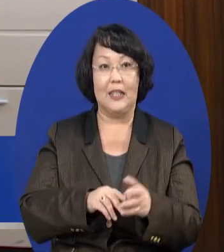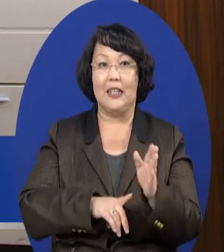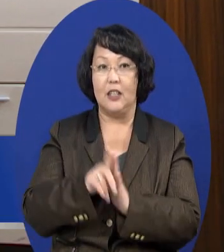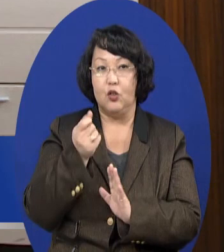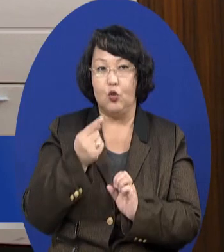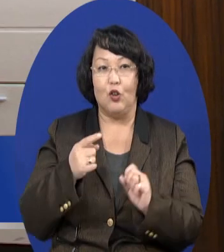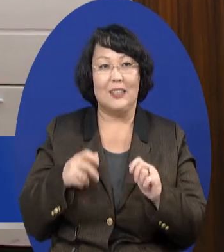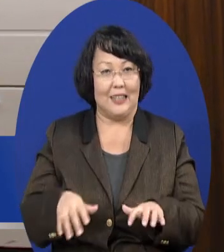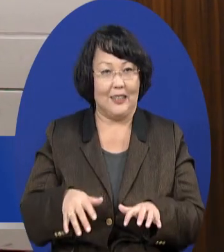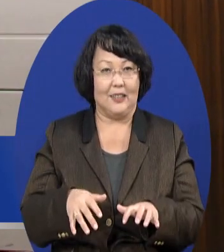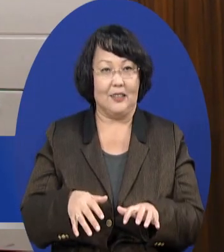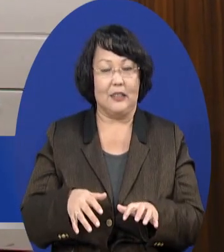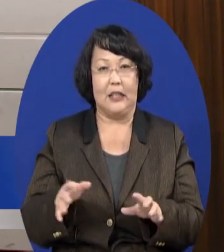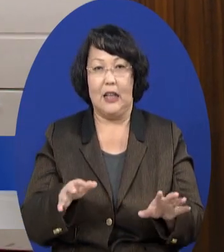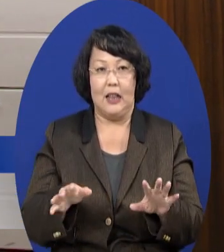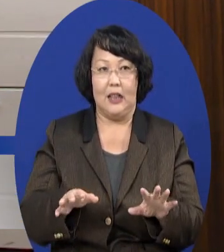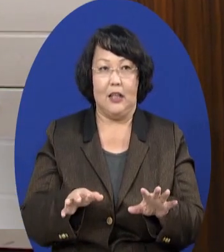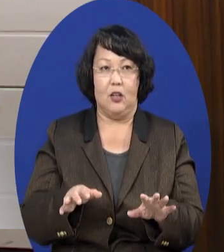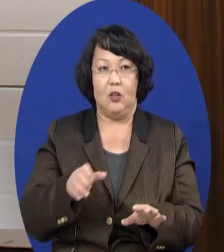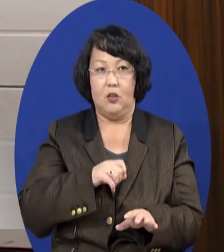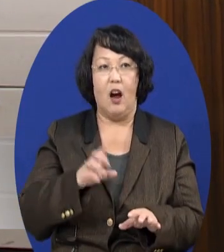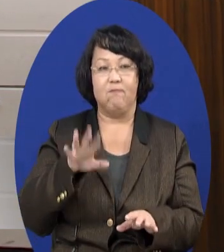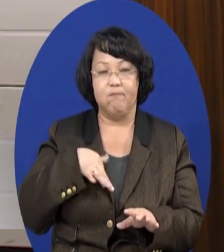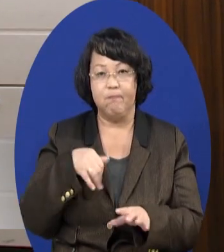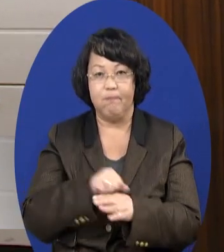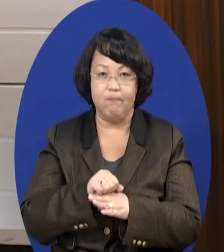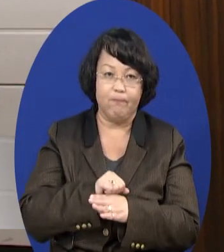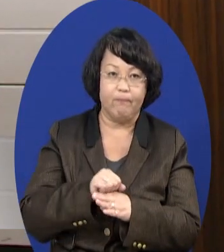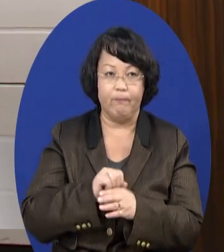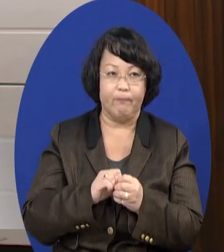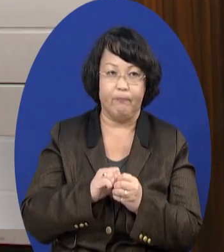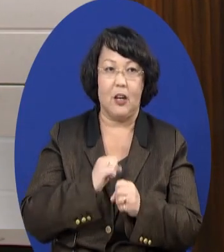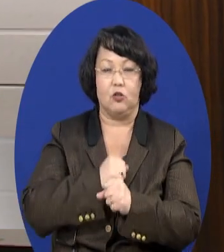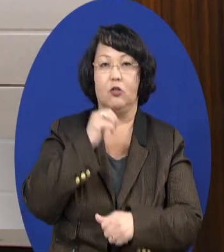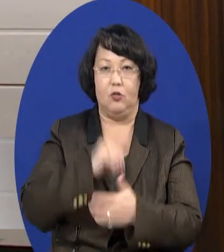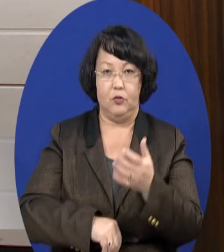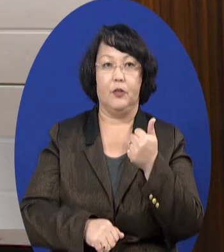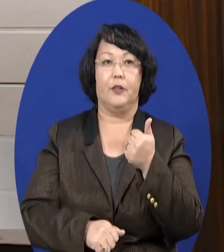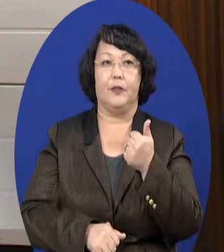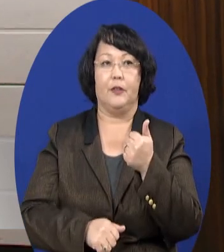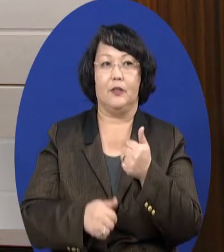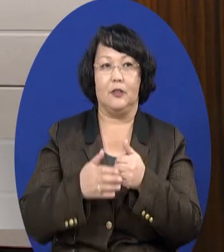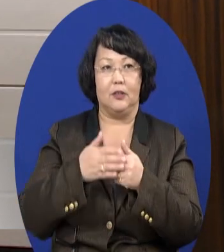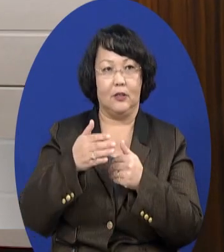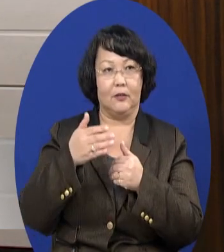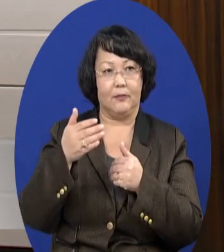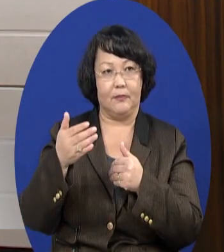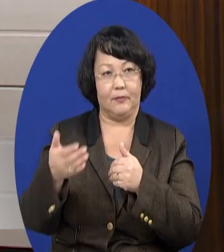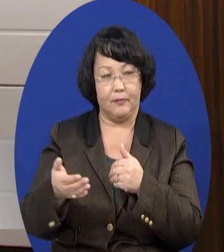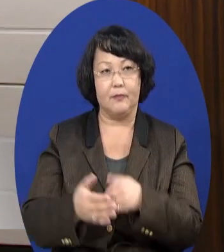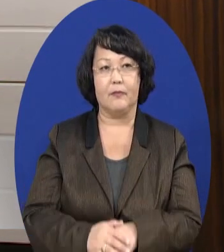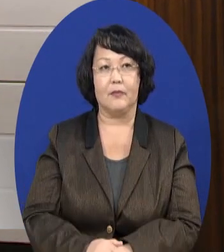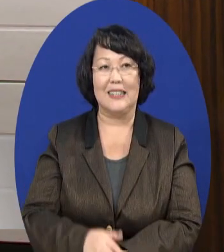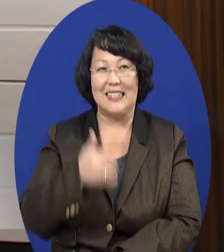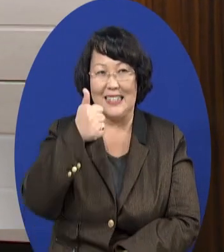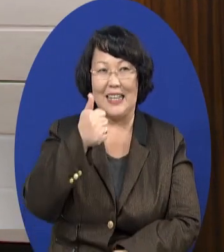сандарсан юм. Сандраад тэгээд би өөрийгөө бэлдээ тэгэд ажилд орсон доо. Тэгээд саашрын хөвгдөд нэг нь